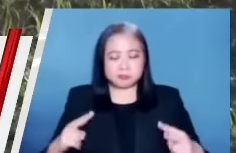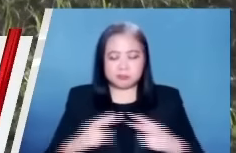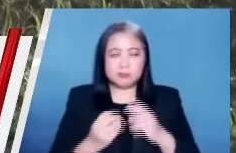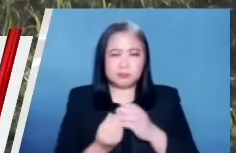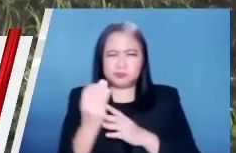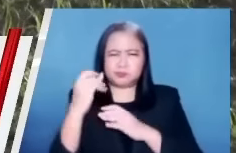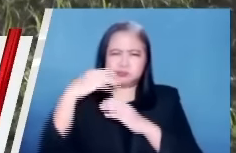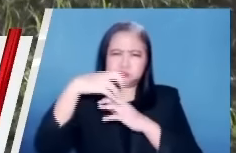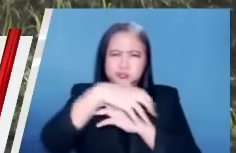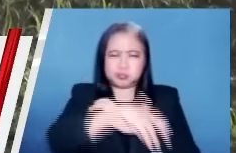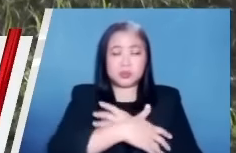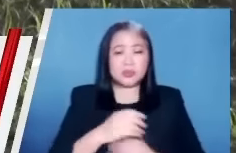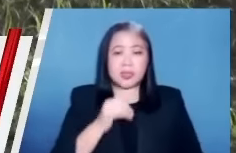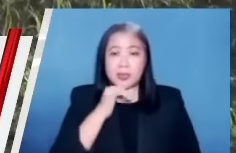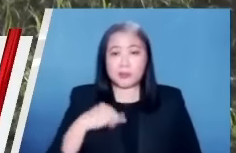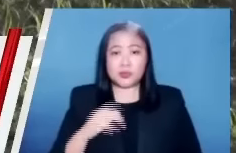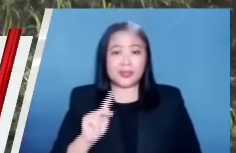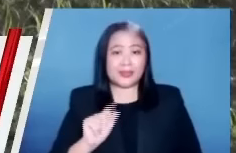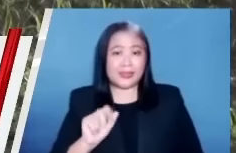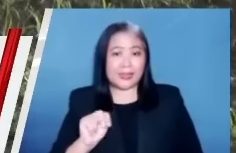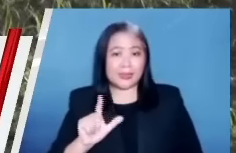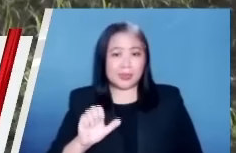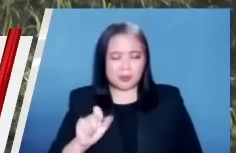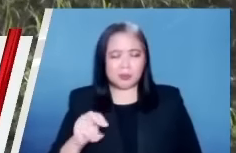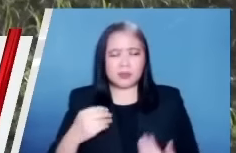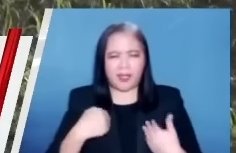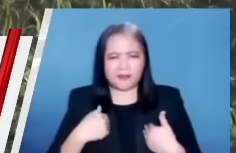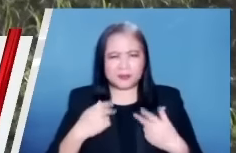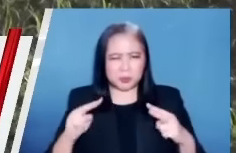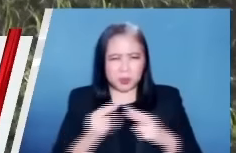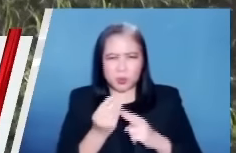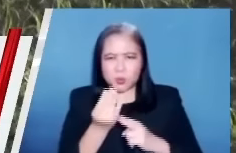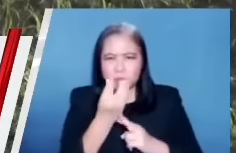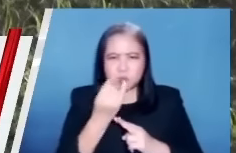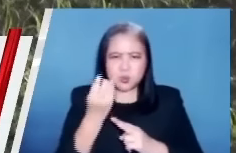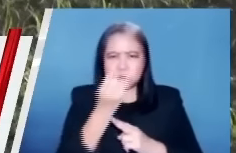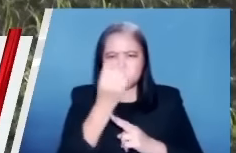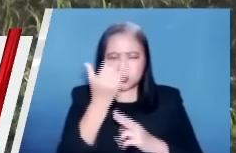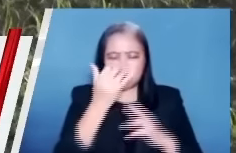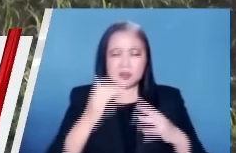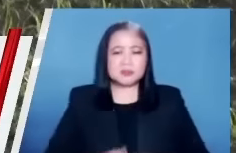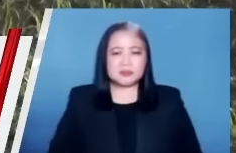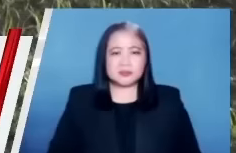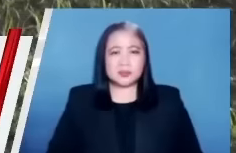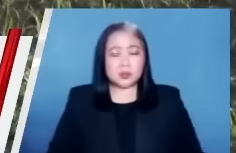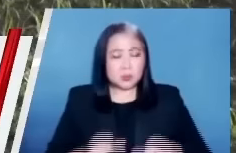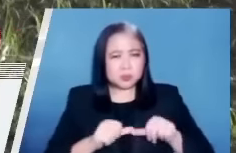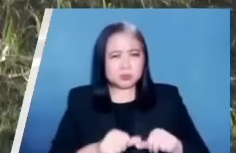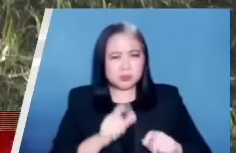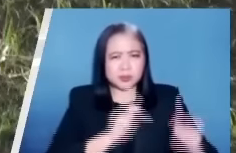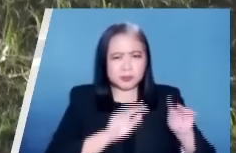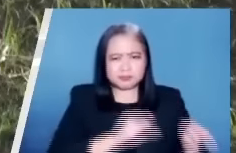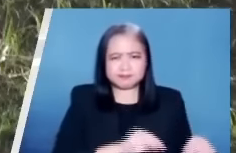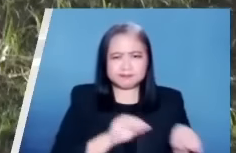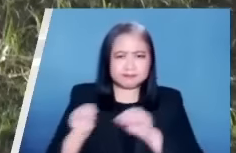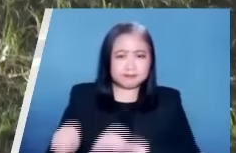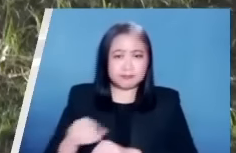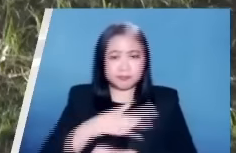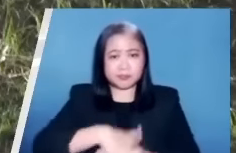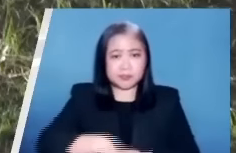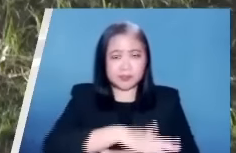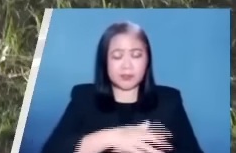itong bumubuga ng usok ngayong umaga patuloy naman ang isinasagawang evacuation sa mga apektadong lugar sa